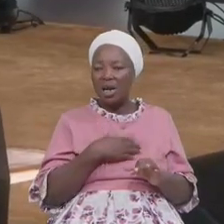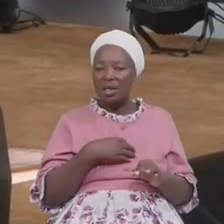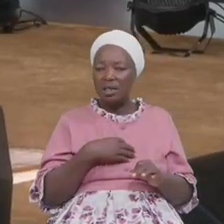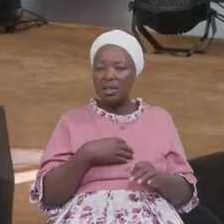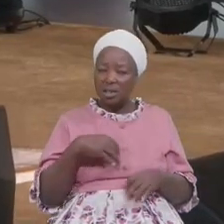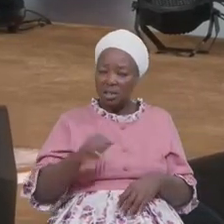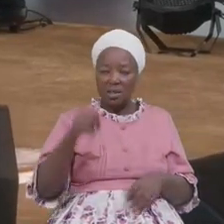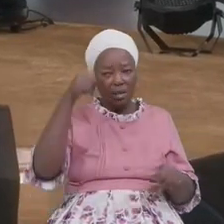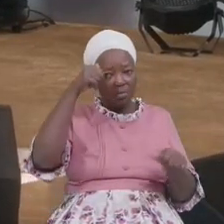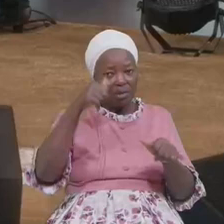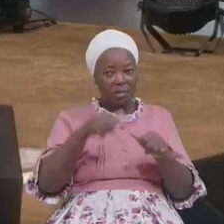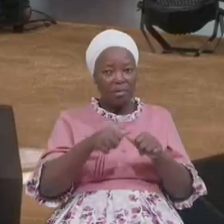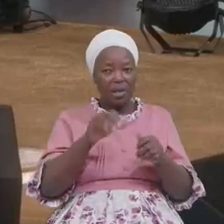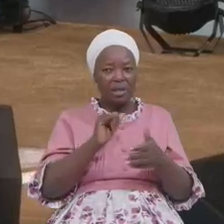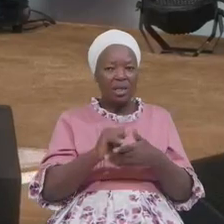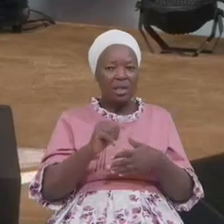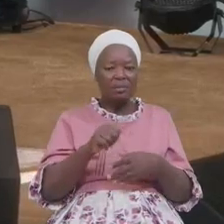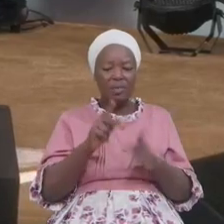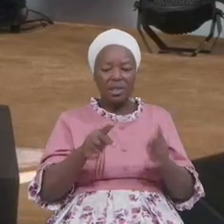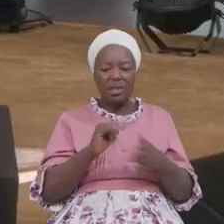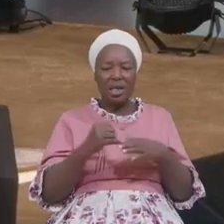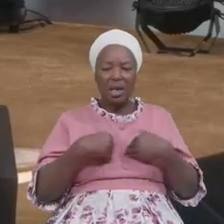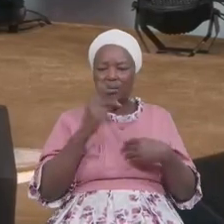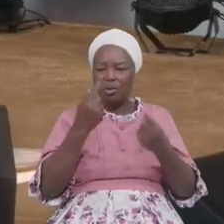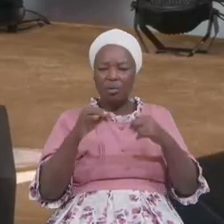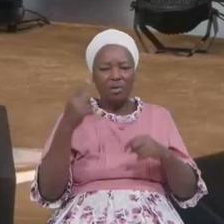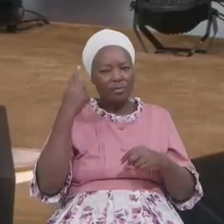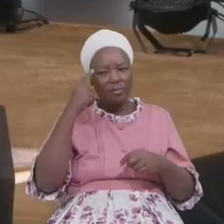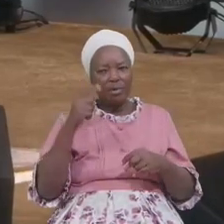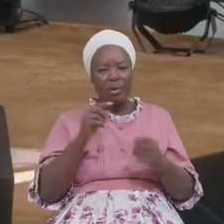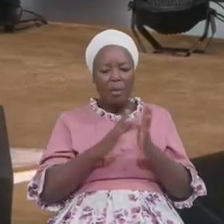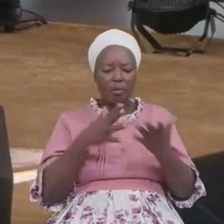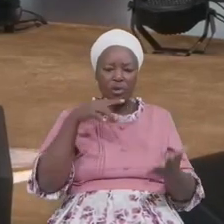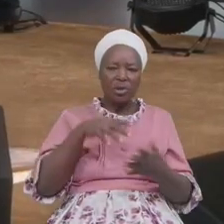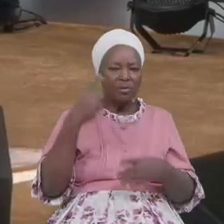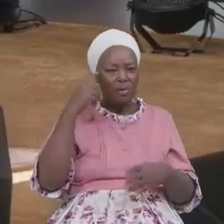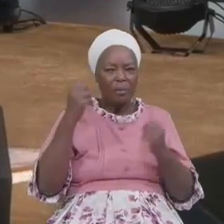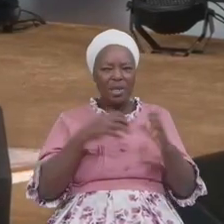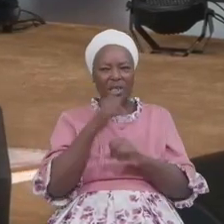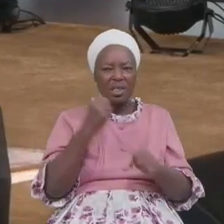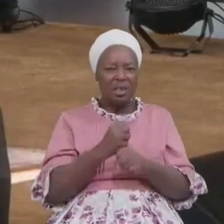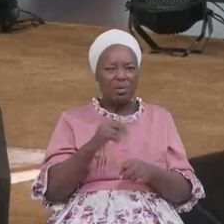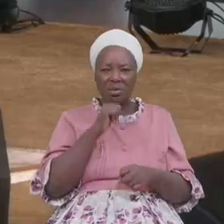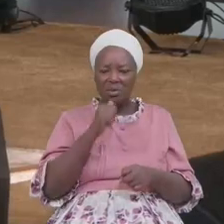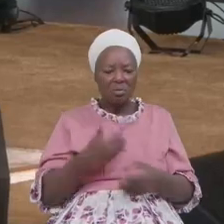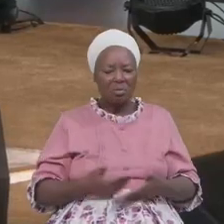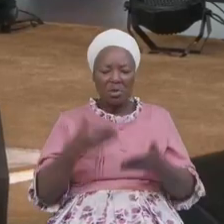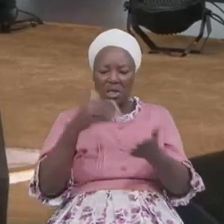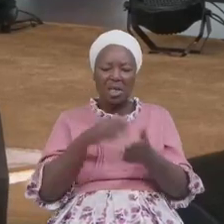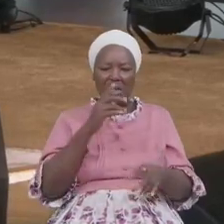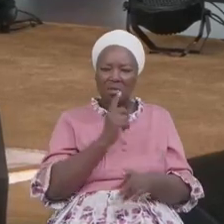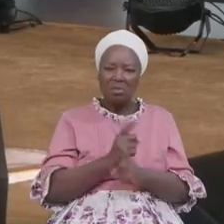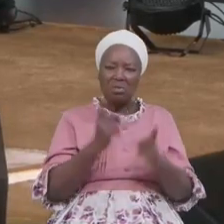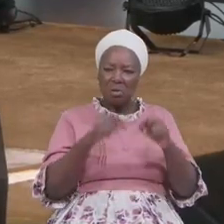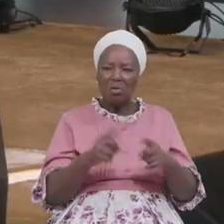qui venait à l'étude biblique depuis des années. Il n'était pas né de nouveau. Il venait, mais le cœur